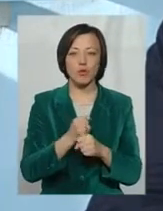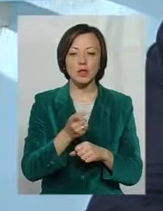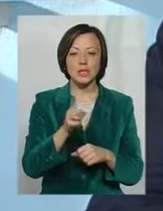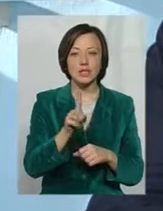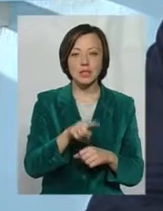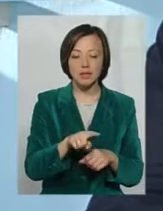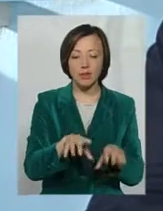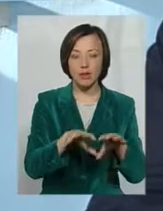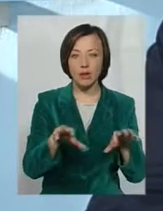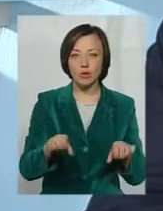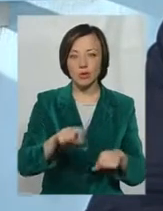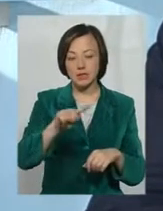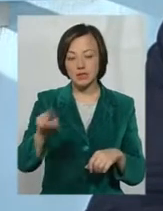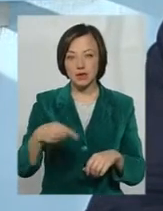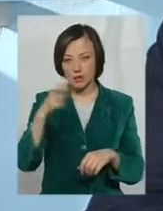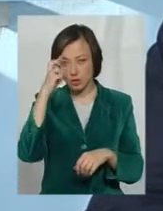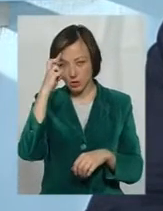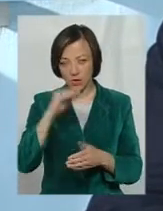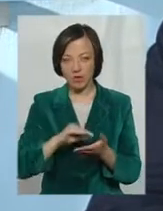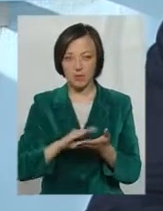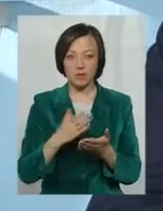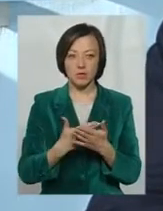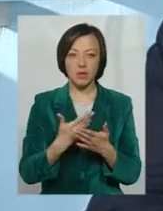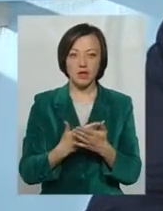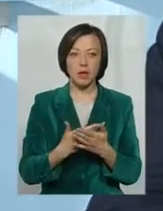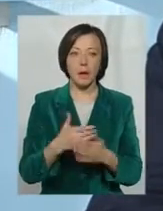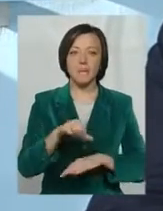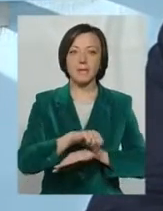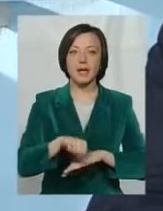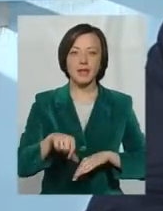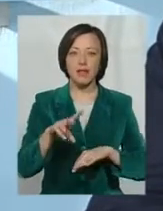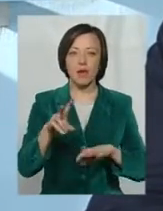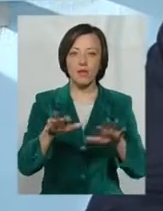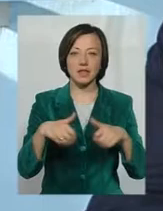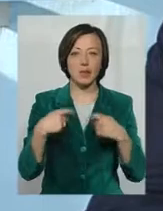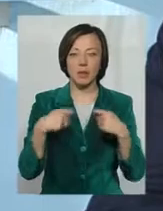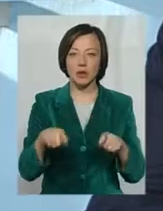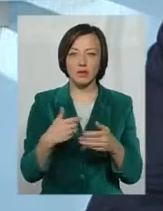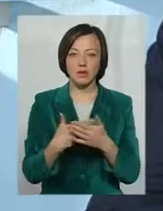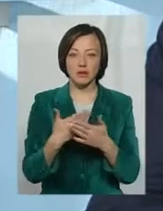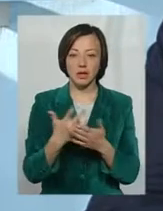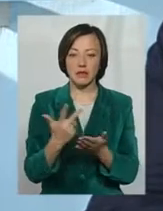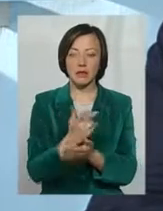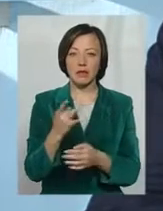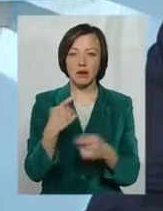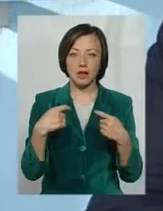активи, які стягуються в дохід держави, тобто той же самий митний конфіскат, який не продався тричі на торгах,